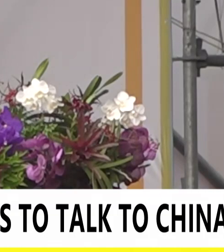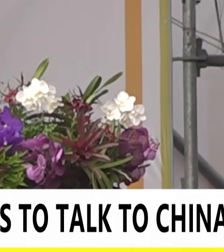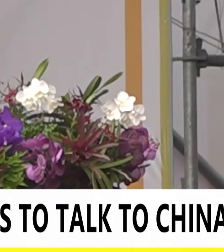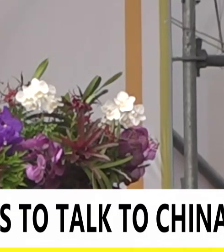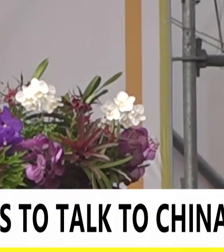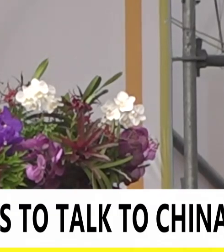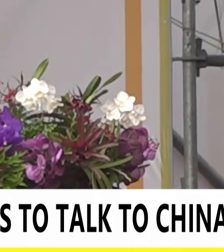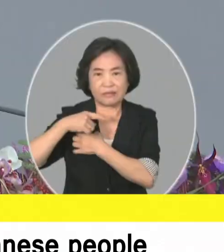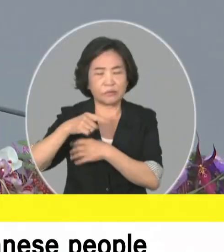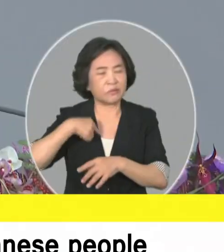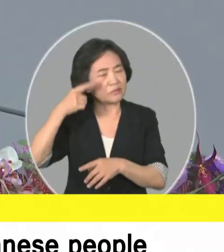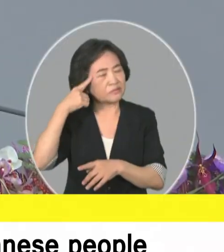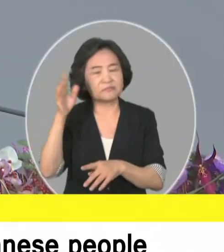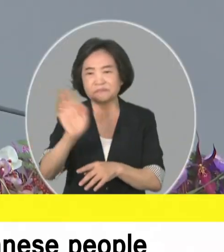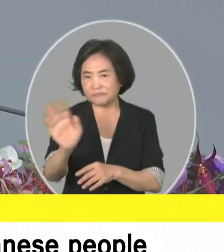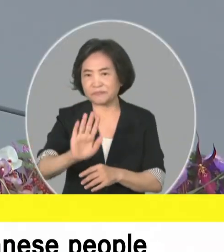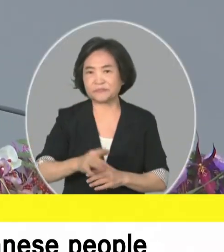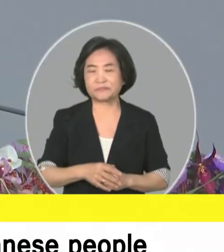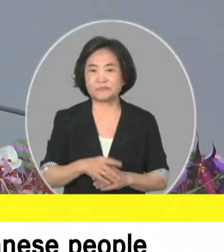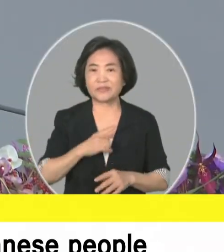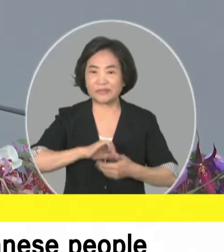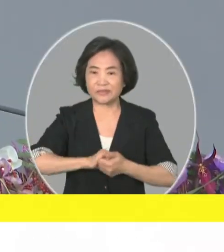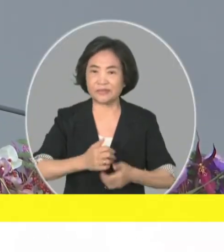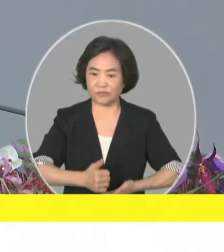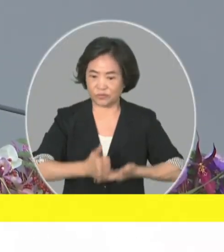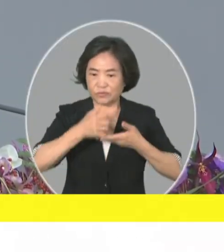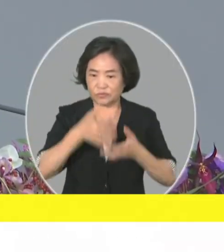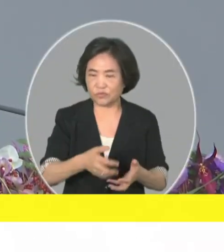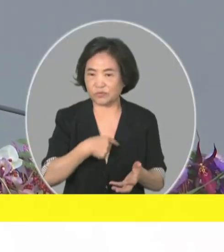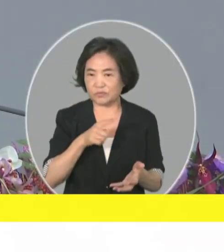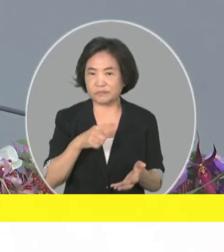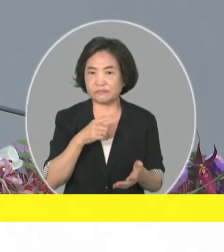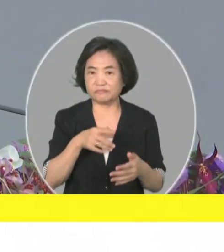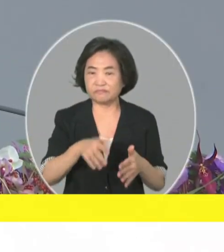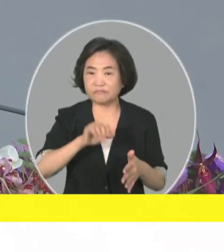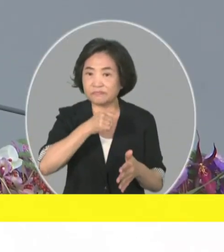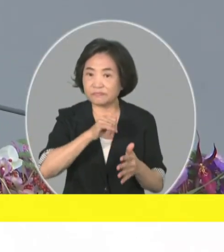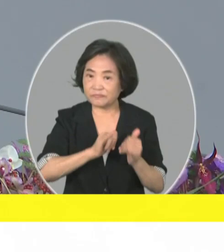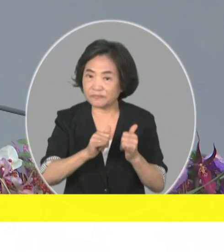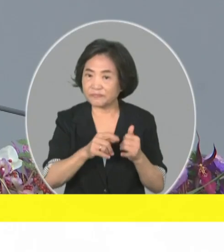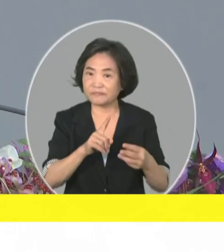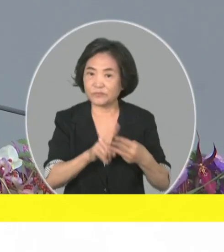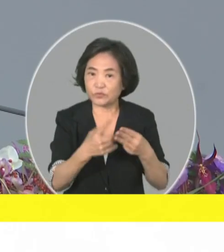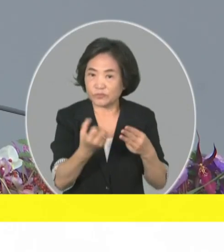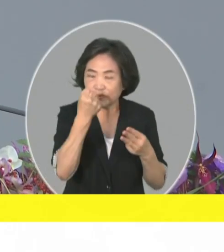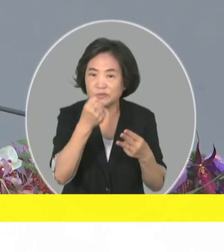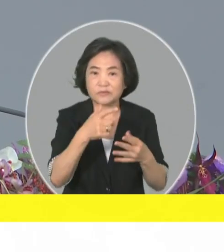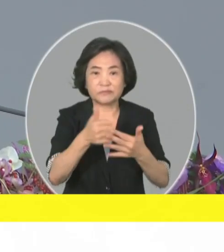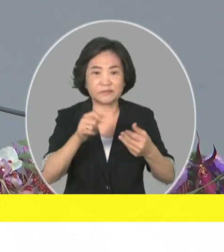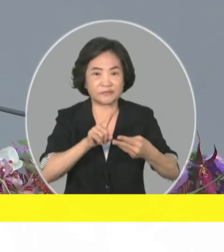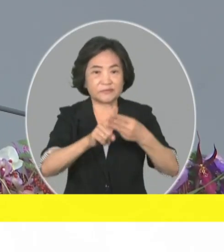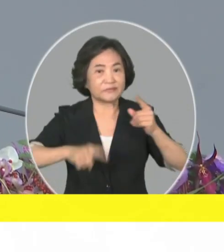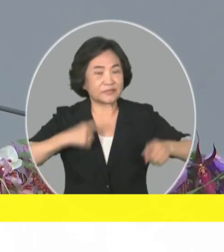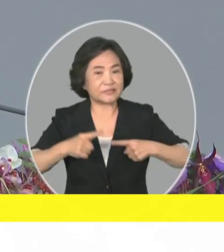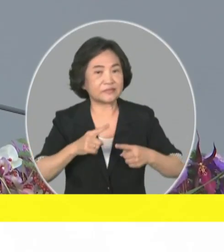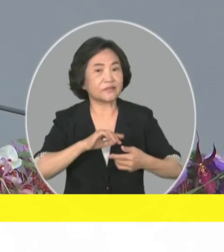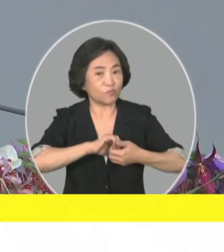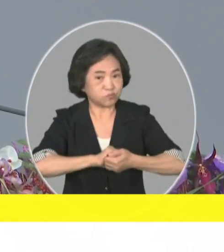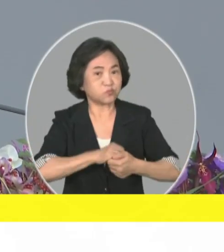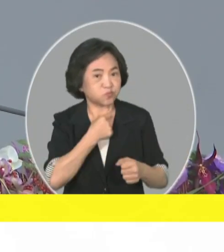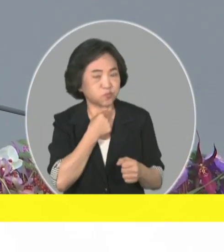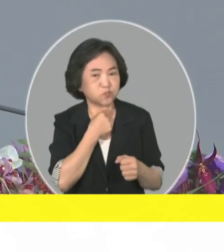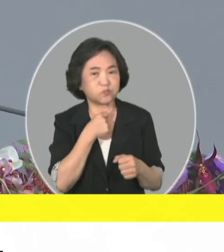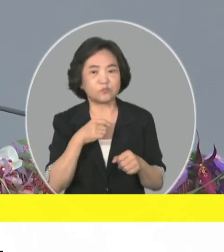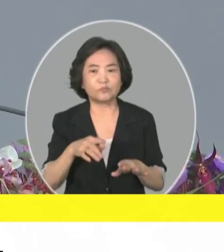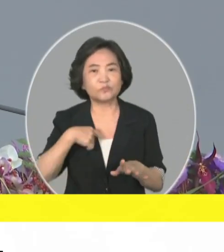to talk to China. 我有尊重台湾人民对主权和民主自由的坚持，才是重启